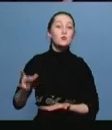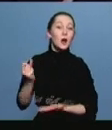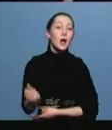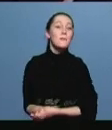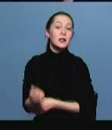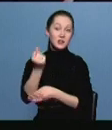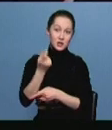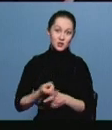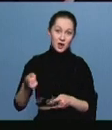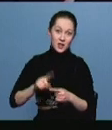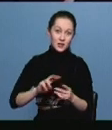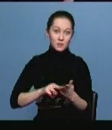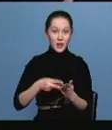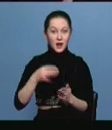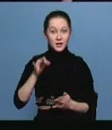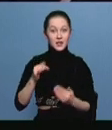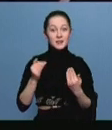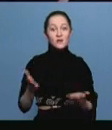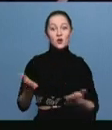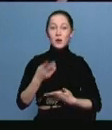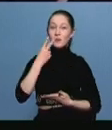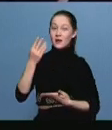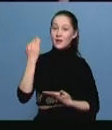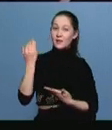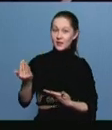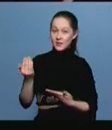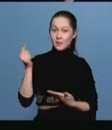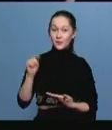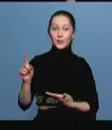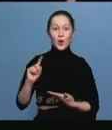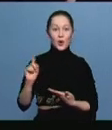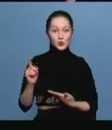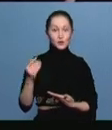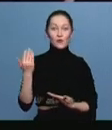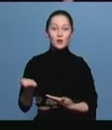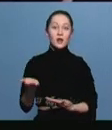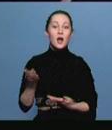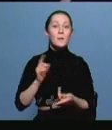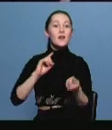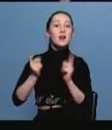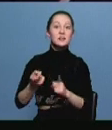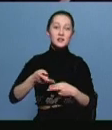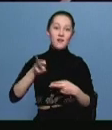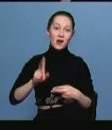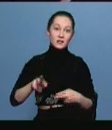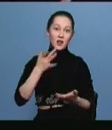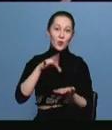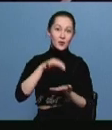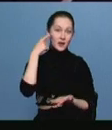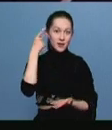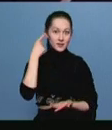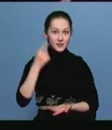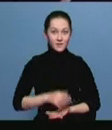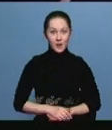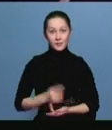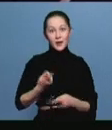этот проект. И вот сегодня мы видим то, что, во что превратился вокзал города Глазов.